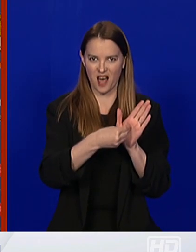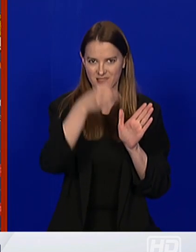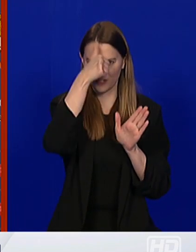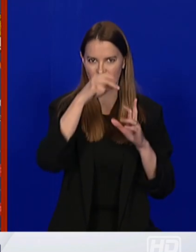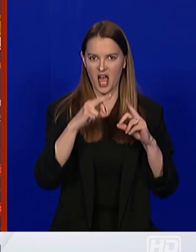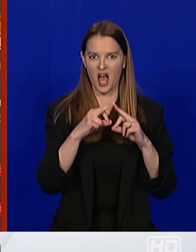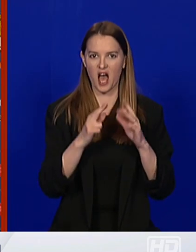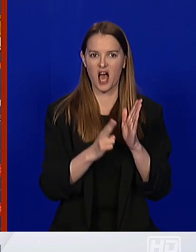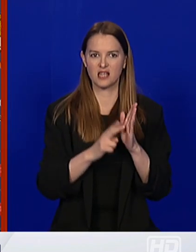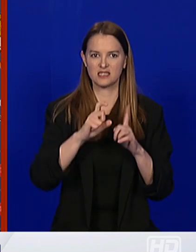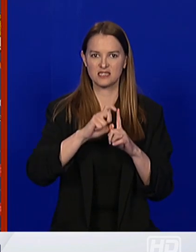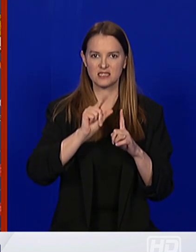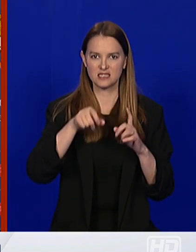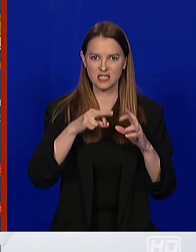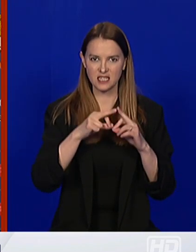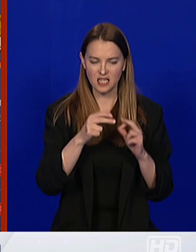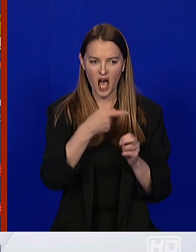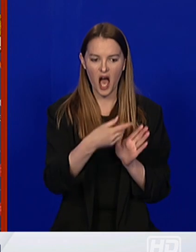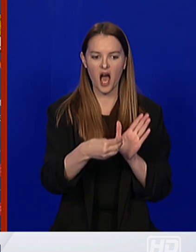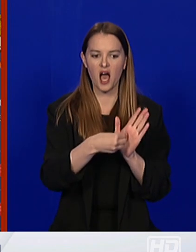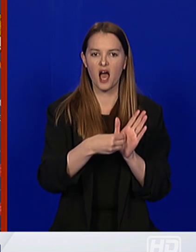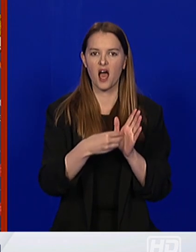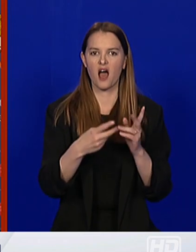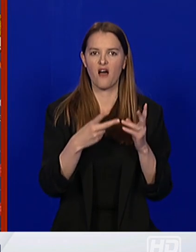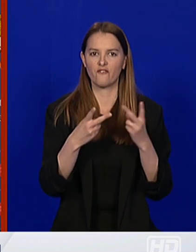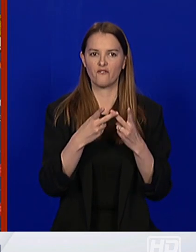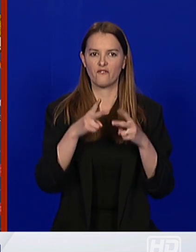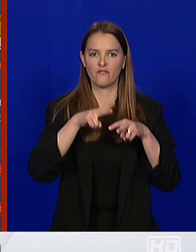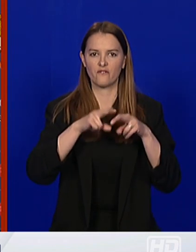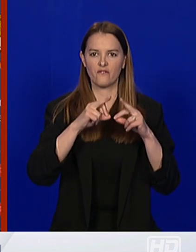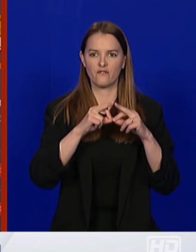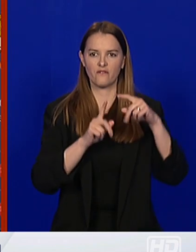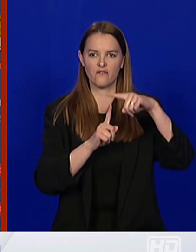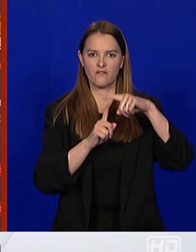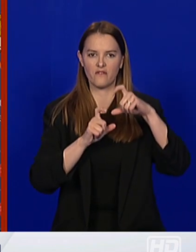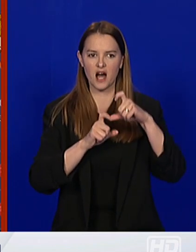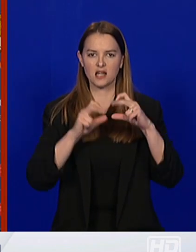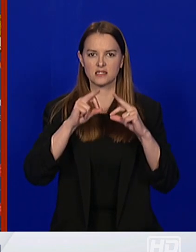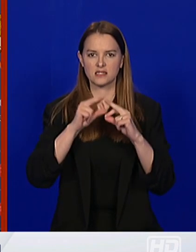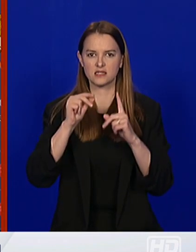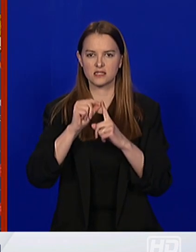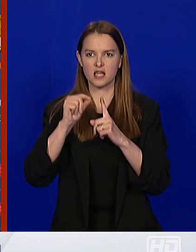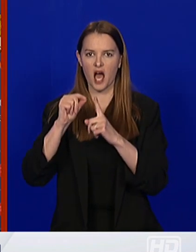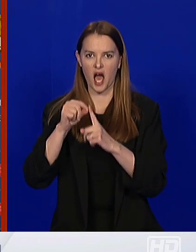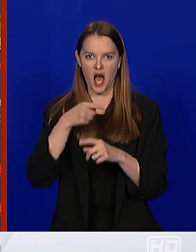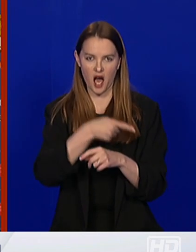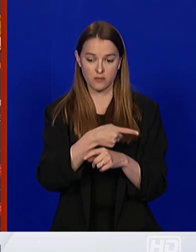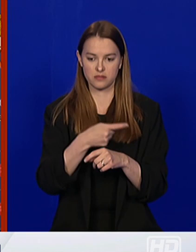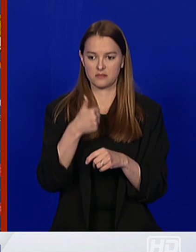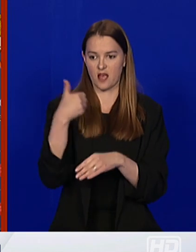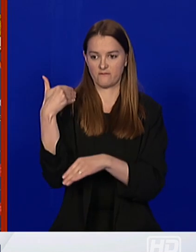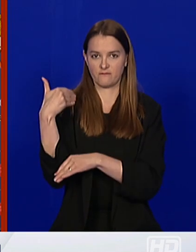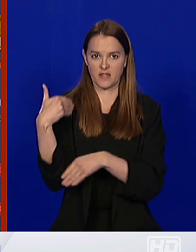na platformi WhatsApp. Tvrtka Infobip je donirala svoje znanje i umijeće u trajanju od 6 mjeseci